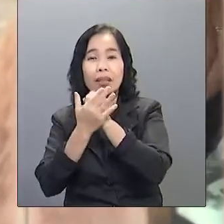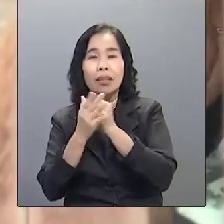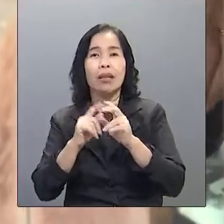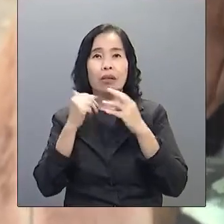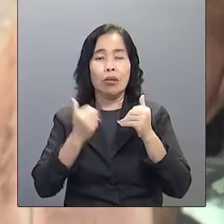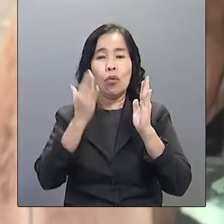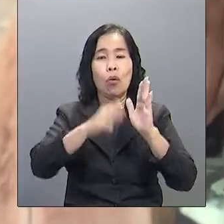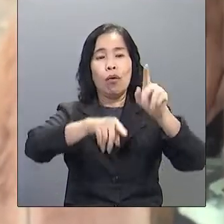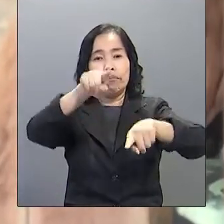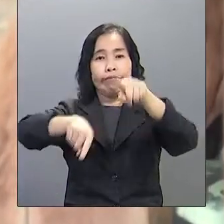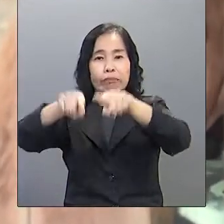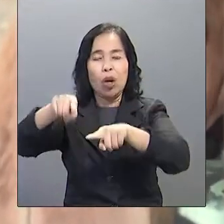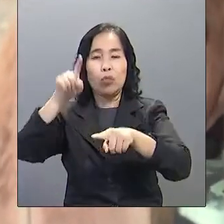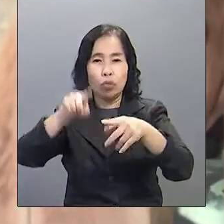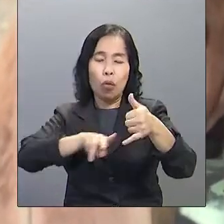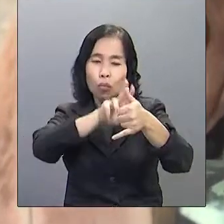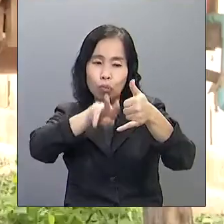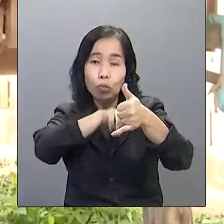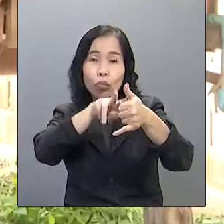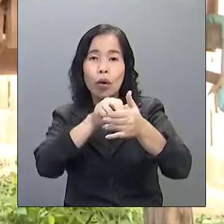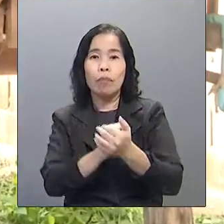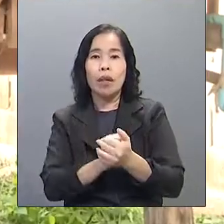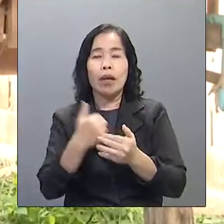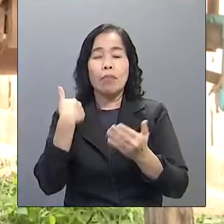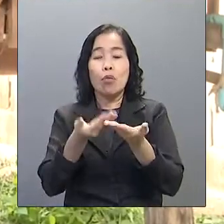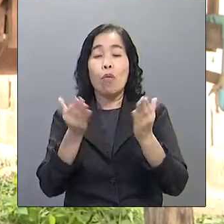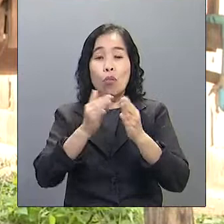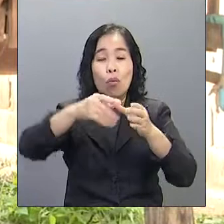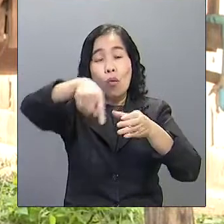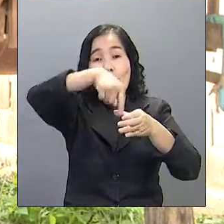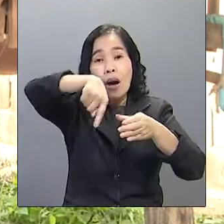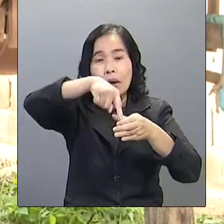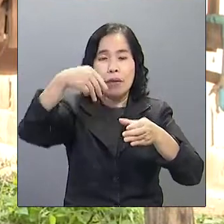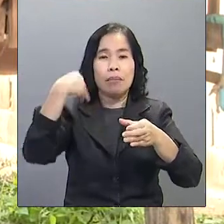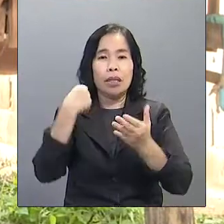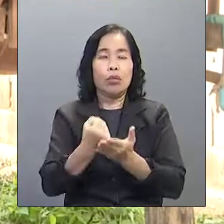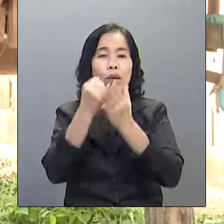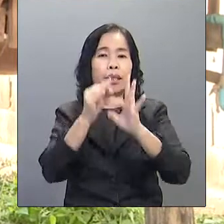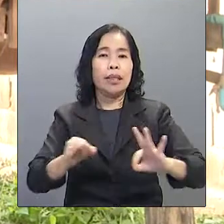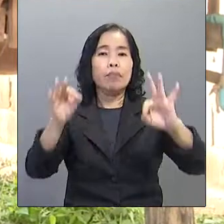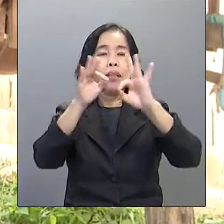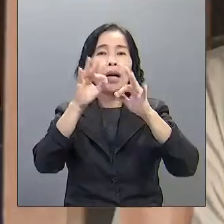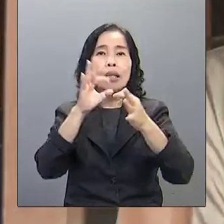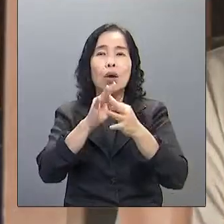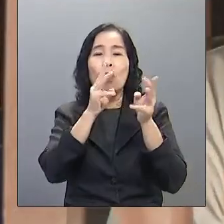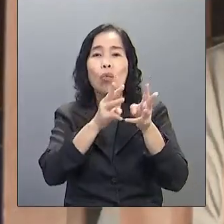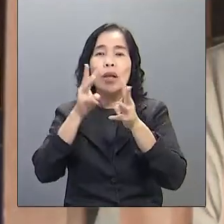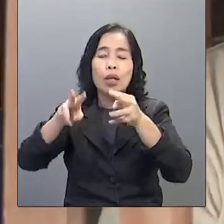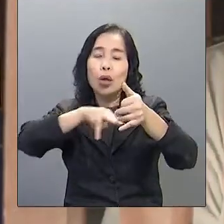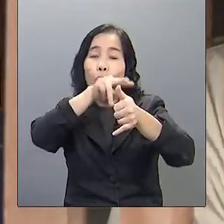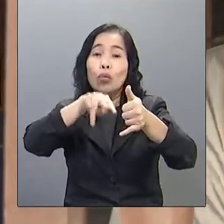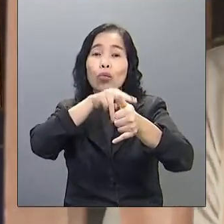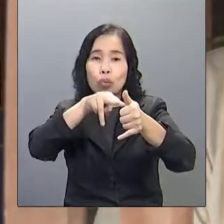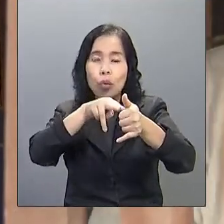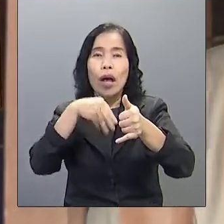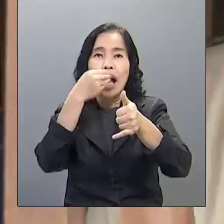รายต้องประเมินรายละเอียดซึ่งสมาชิกในครอบครัวถือว่ามีบทบาทสำคัญในกระบวนการรักษาคนไ